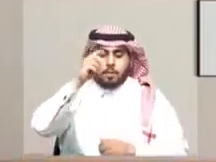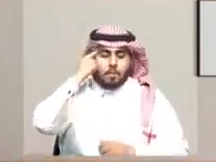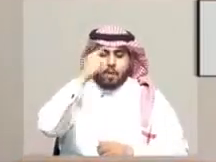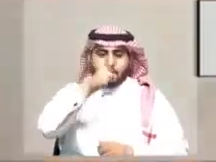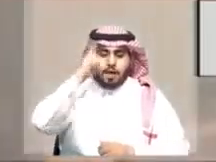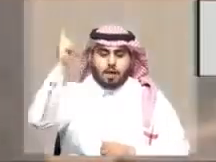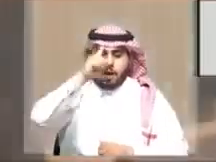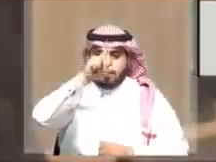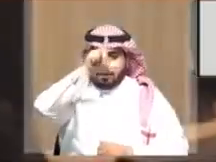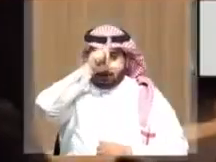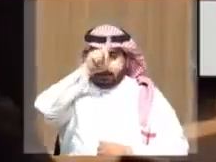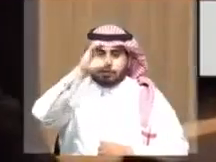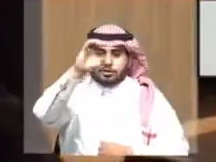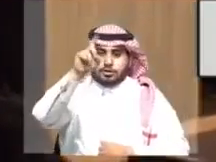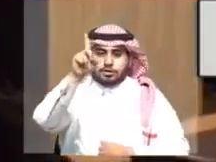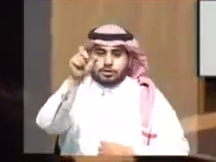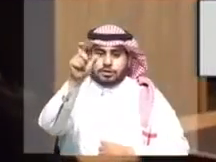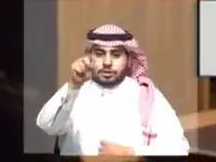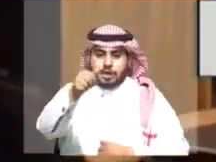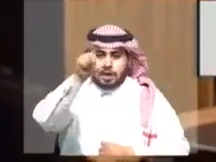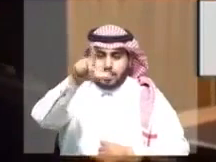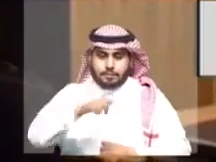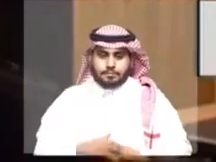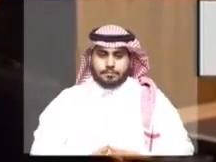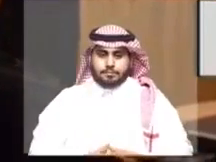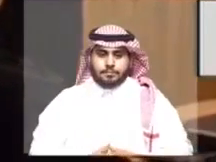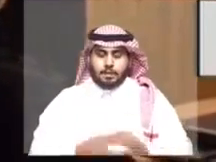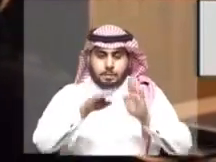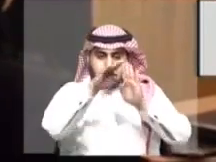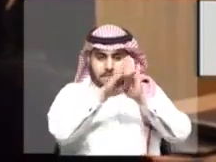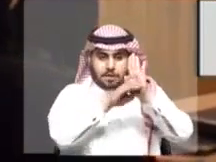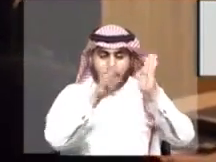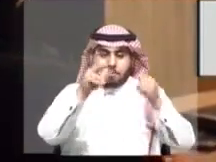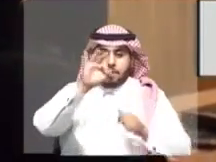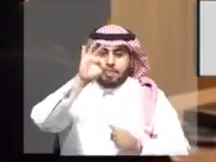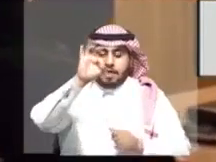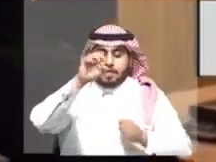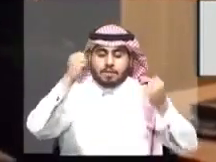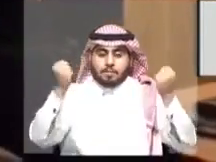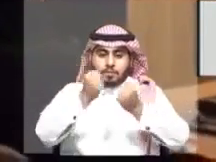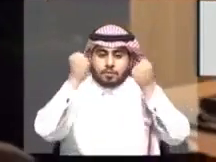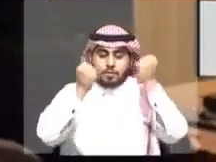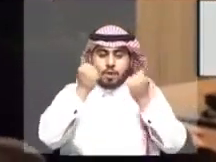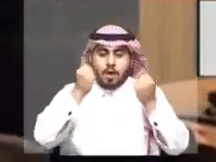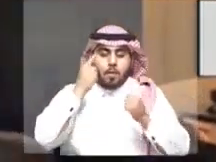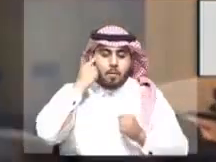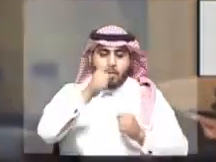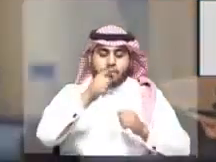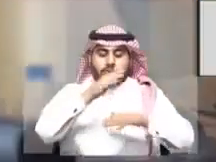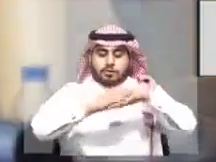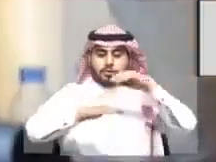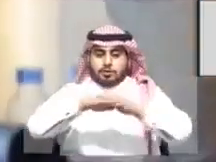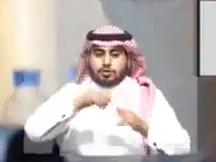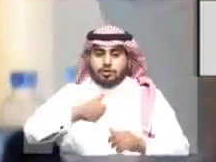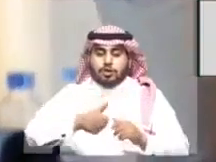الرائدة عالمياً جنرال إسمبلي. البرنامج يعنى بتأهيل 30 متدرباً على أحدث وأهم